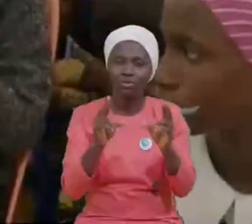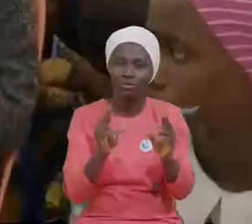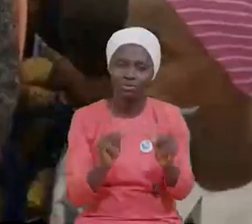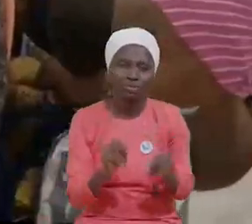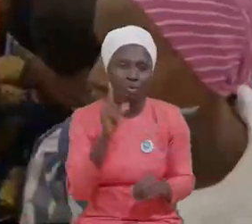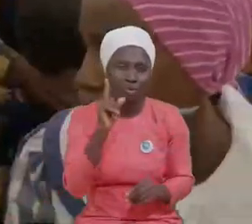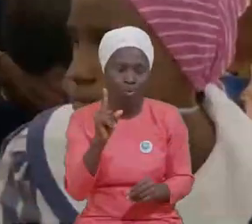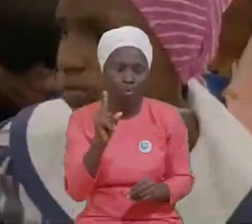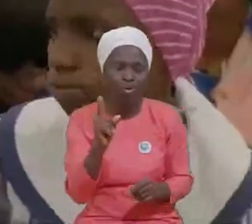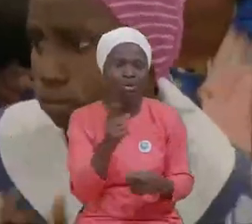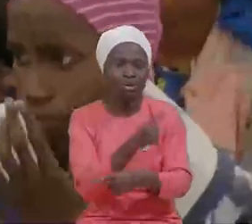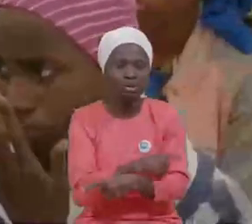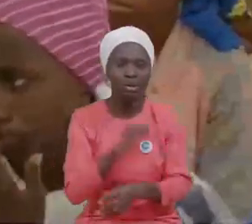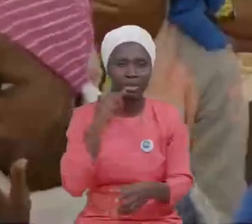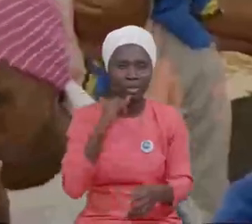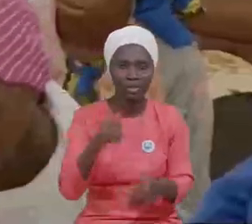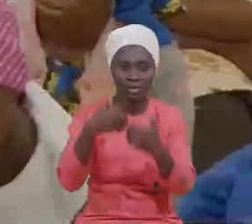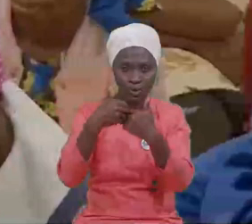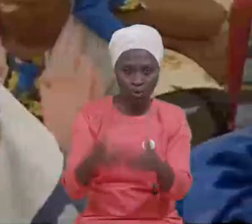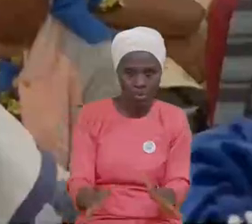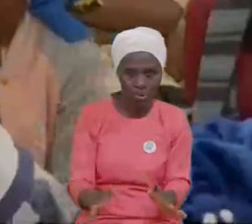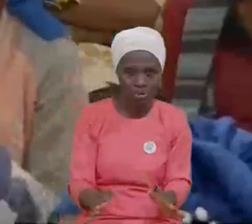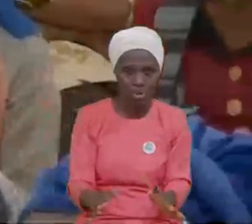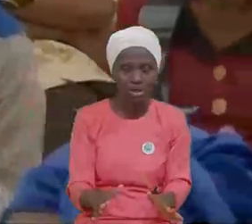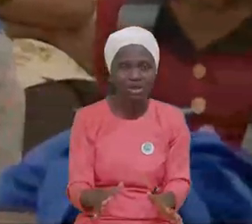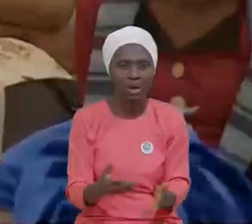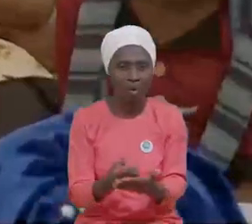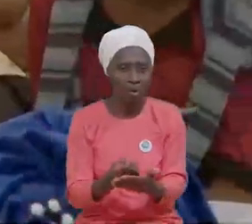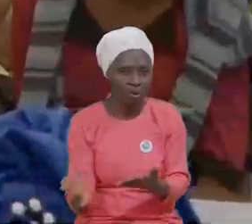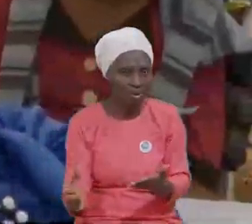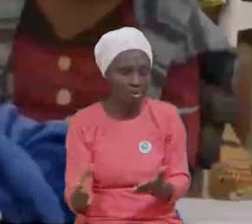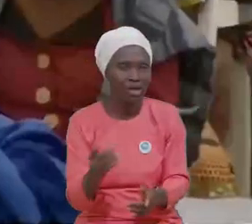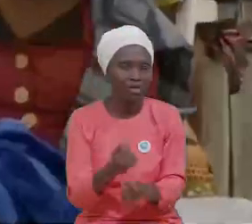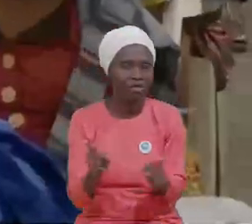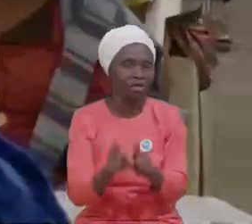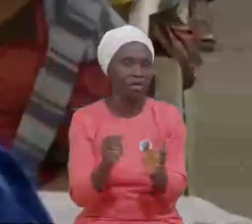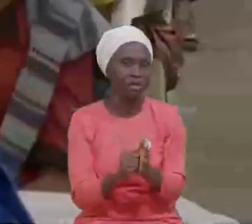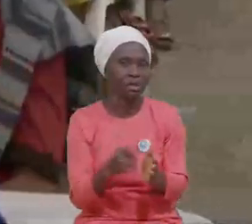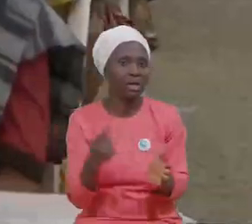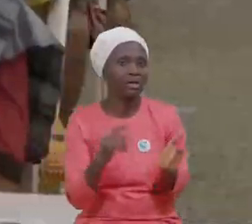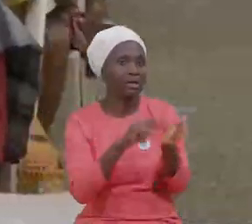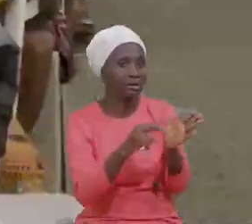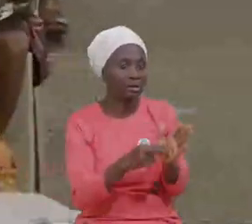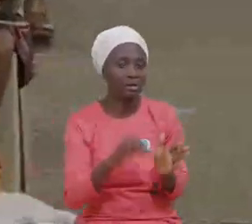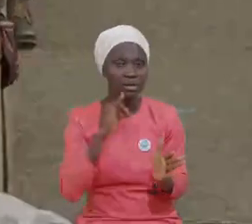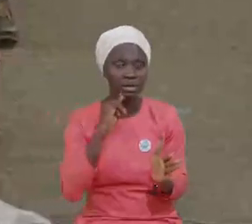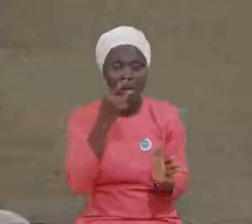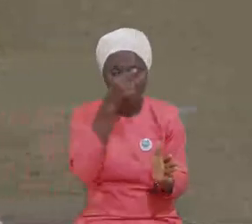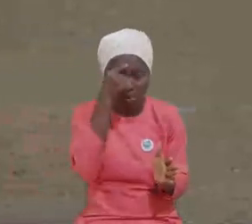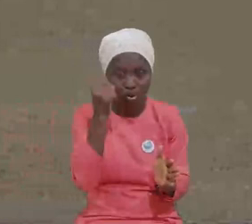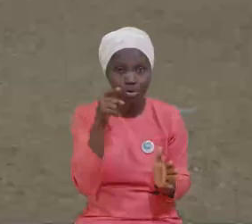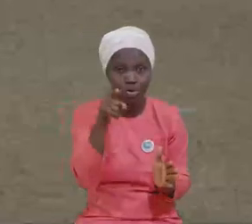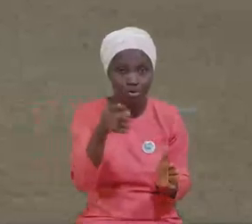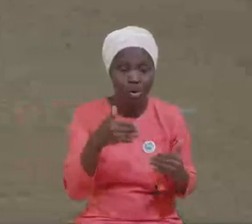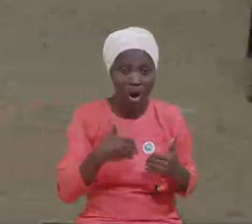qu'un seul jour ne soit gaspillé. Comme ça, la raison pour laquelle tu penses à cela, c'est parce